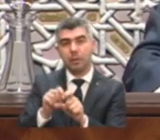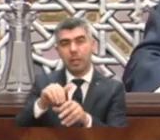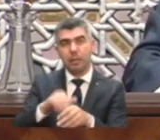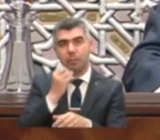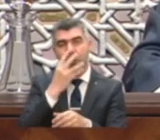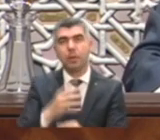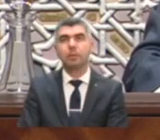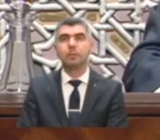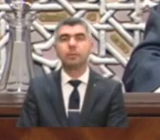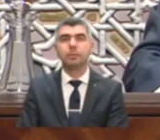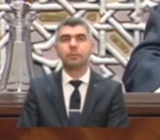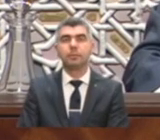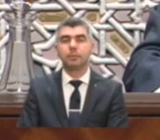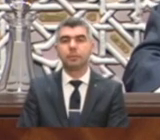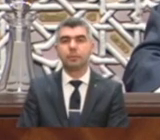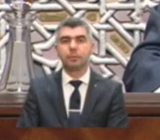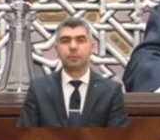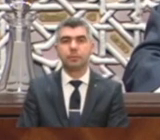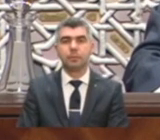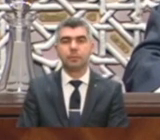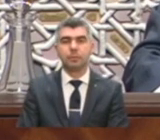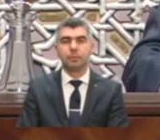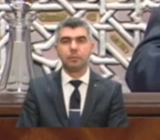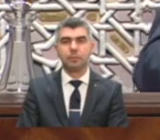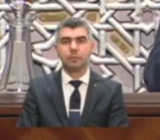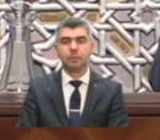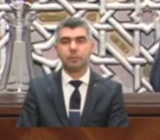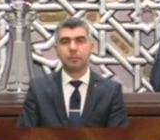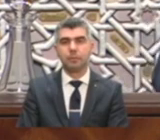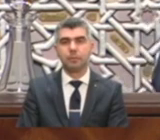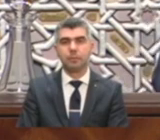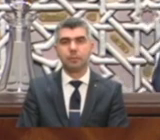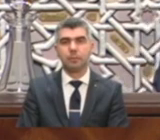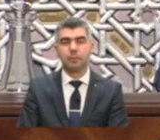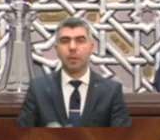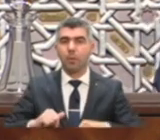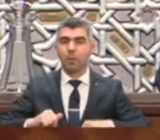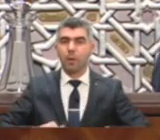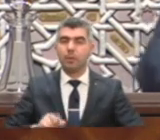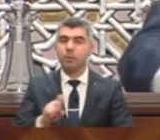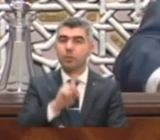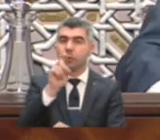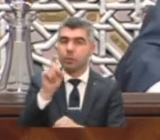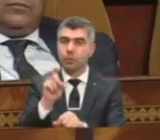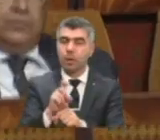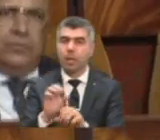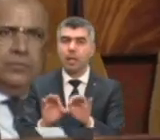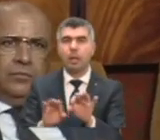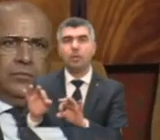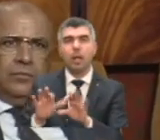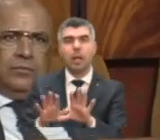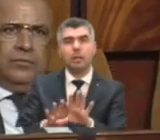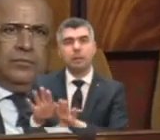الاشتراكي. تفضلوا السيدة النائبة المحترمة. السيد الوزير، نسألك عن الإجراءات